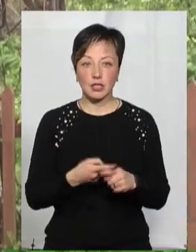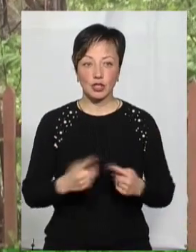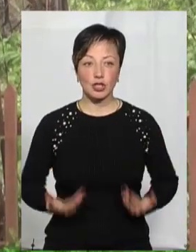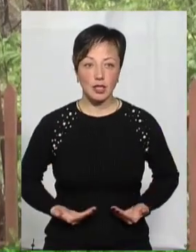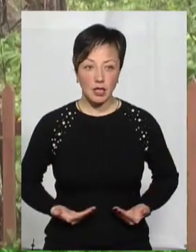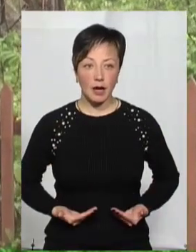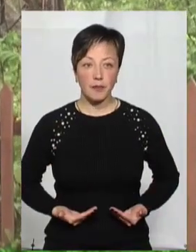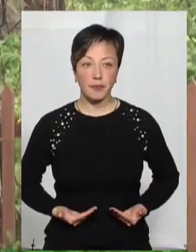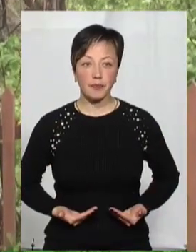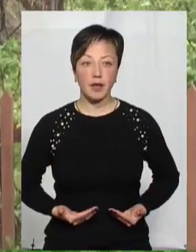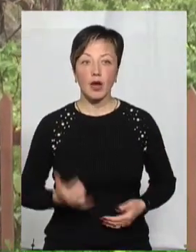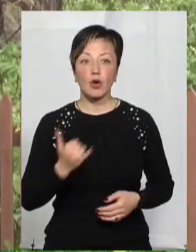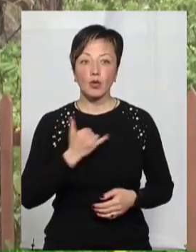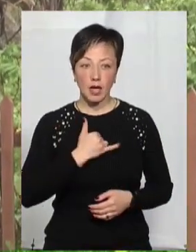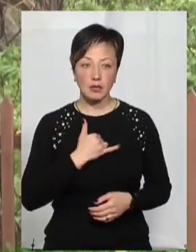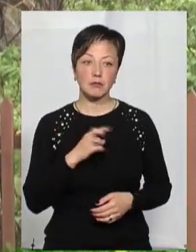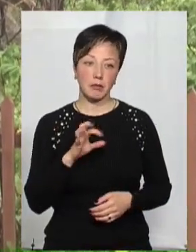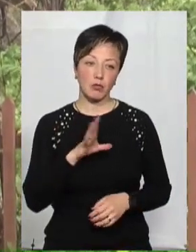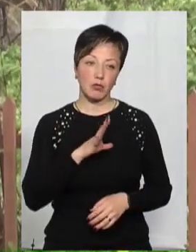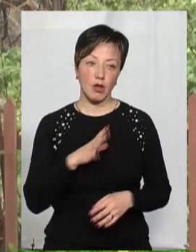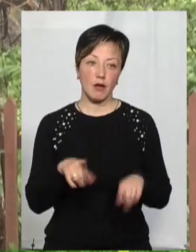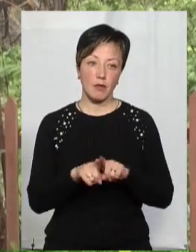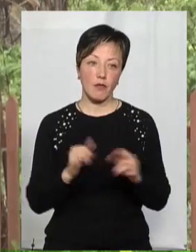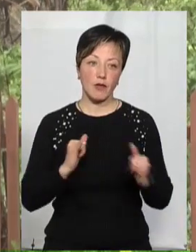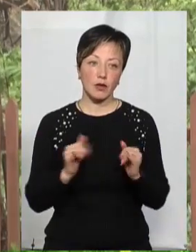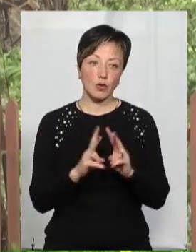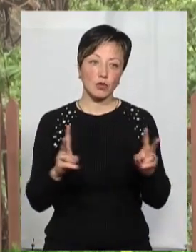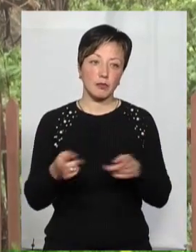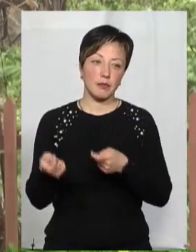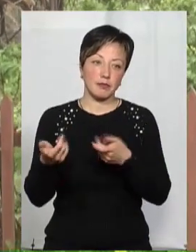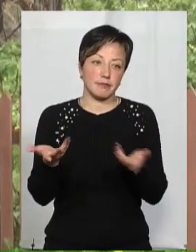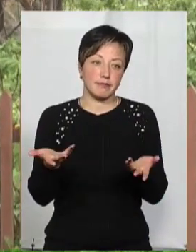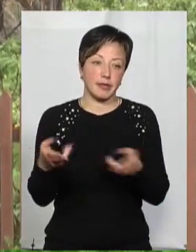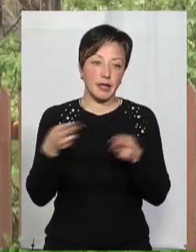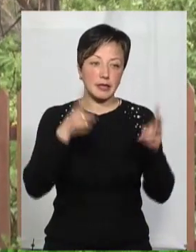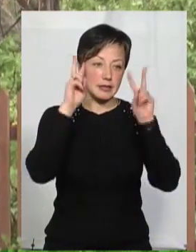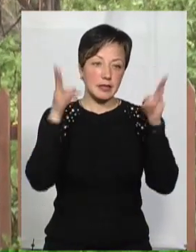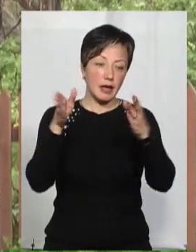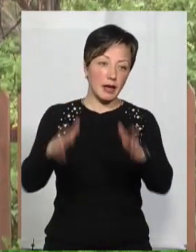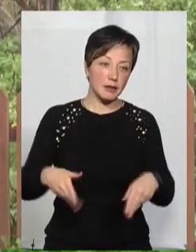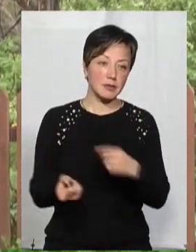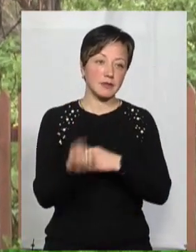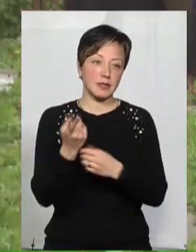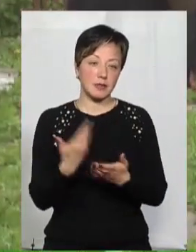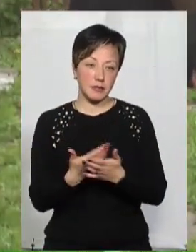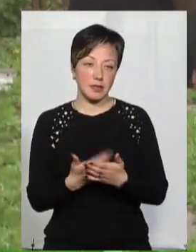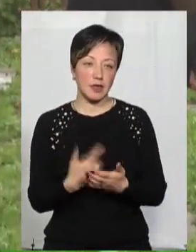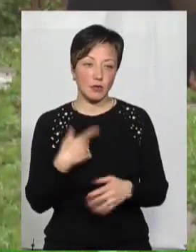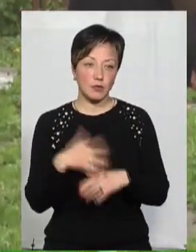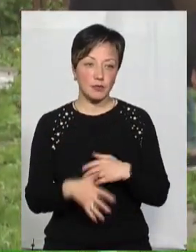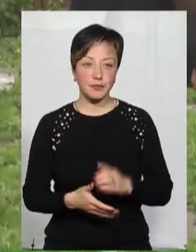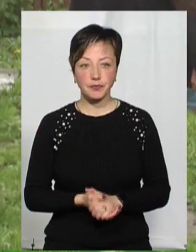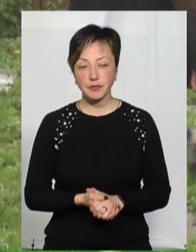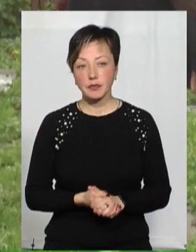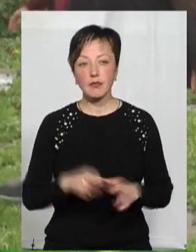Да, і у нас би була така поведінка, якби примерно когось щось привезли, там ми не знаємо, звідки вони і що вони там перебралися. Петро додає,